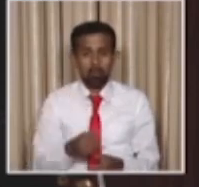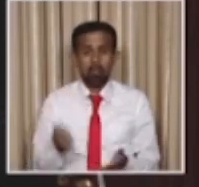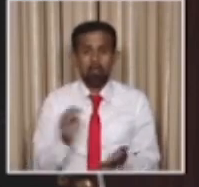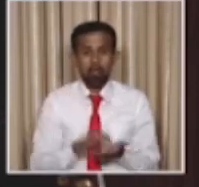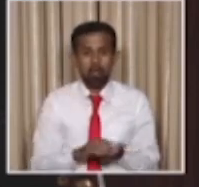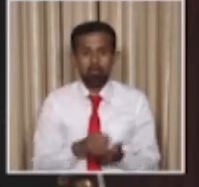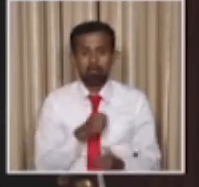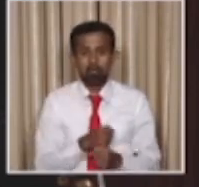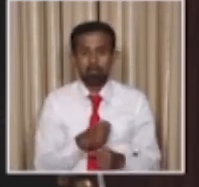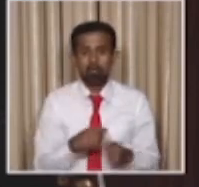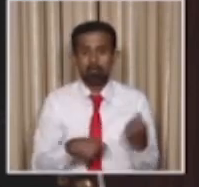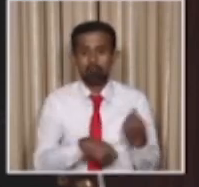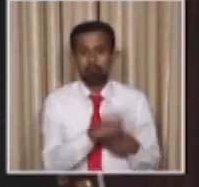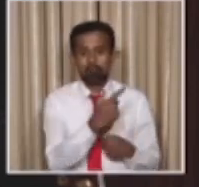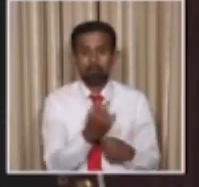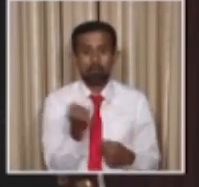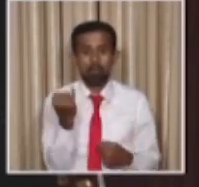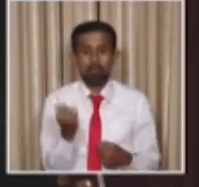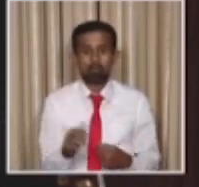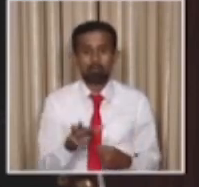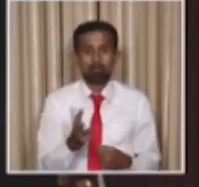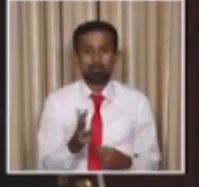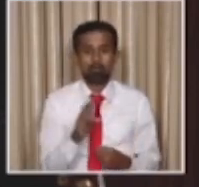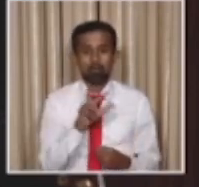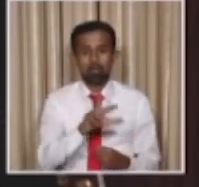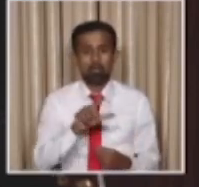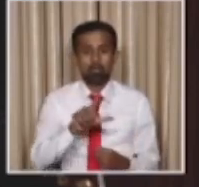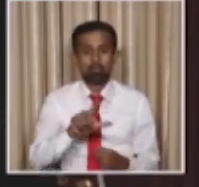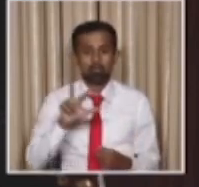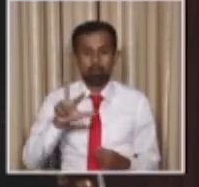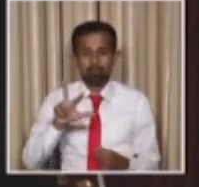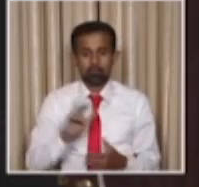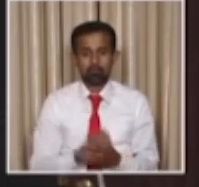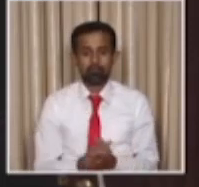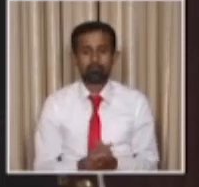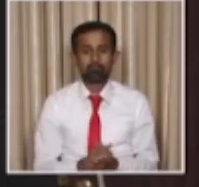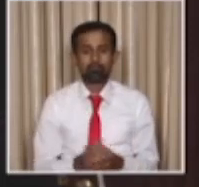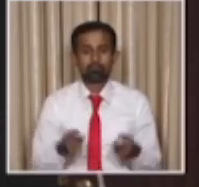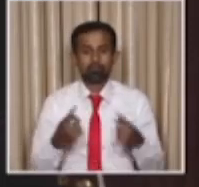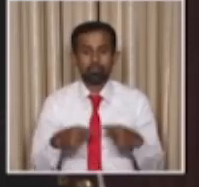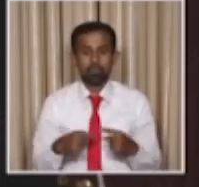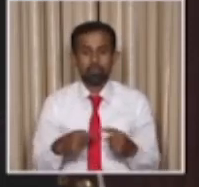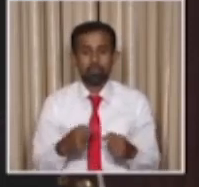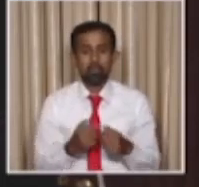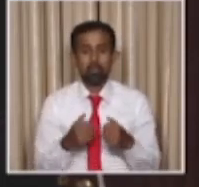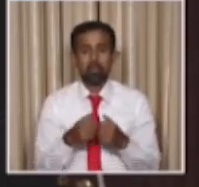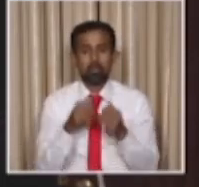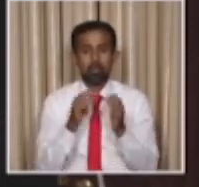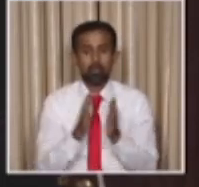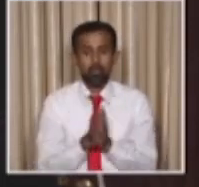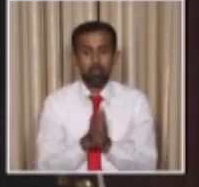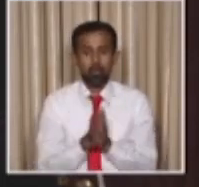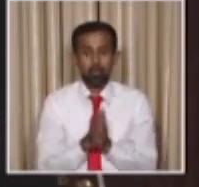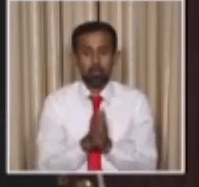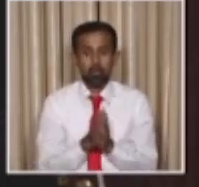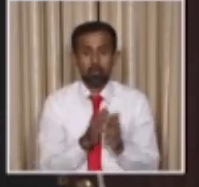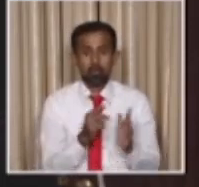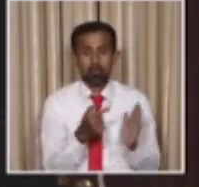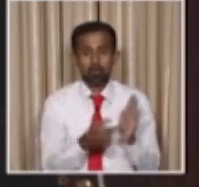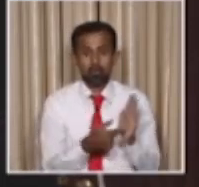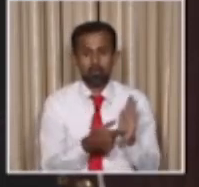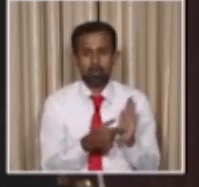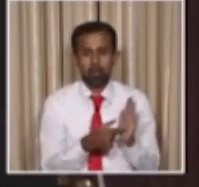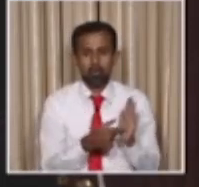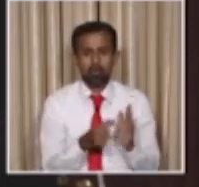පාරක් ආණ්ඩුවට විකුණනවා 6978කට ඊළඟට ටෝටල් පේරන්ටල් න්‍යූට්‍රිෂන් කියන